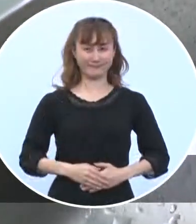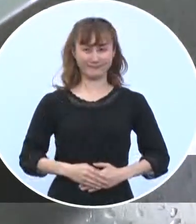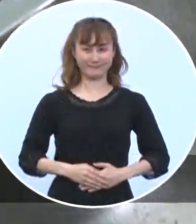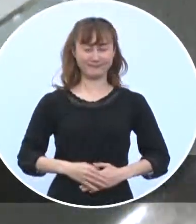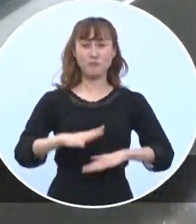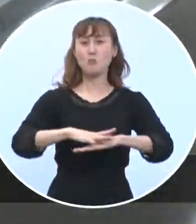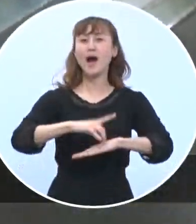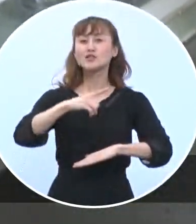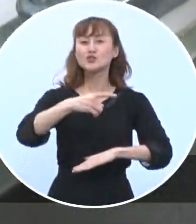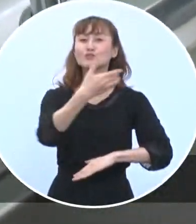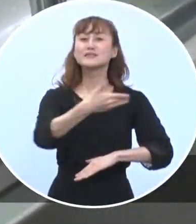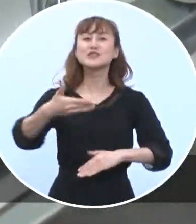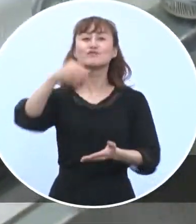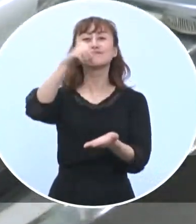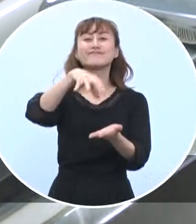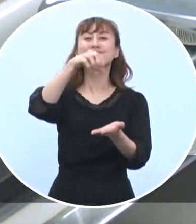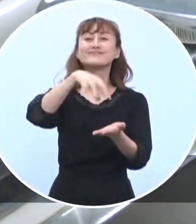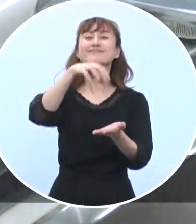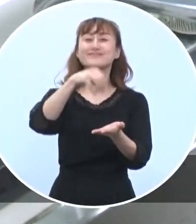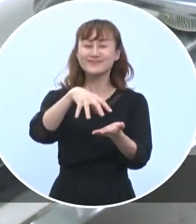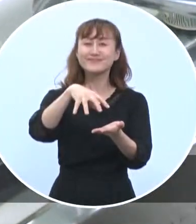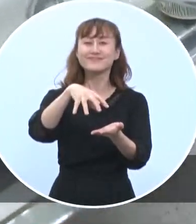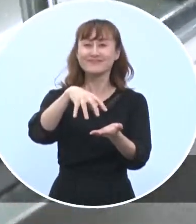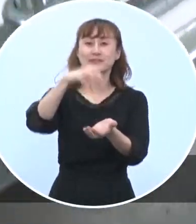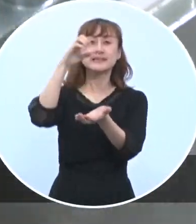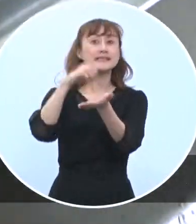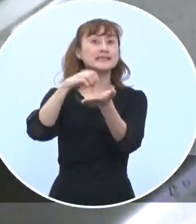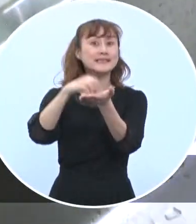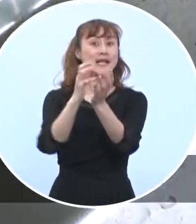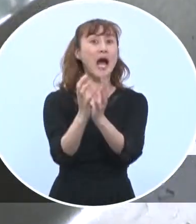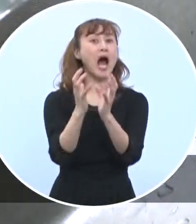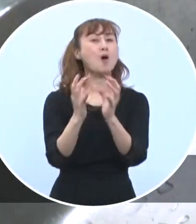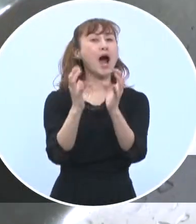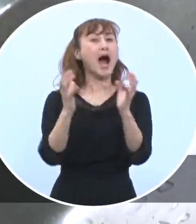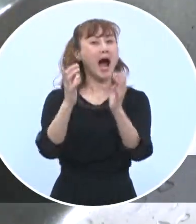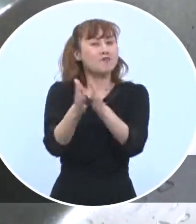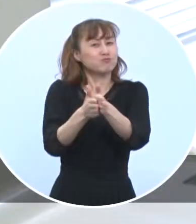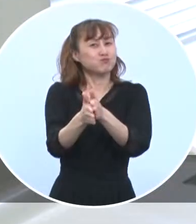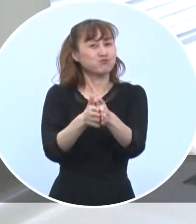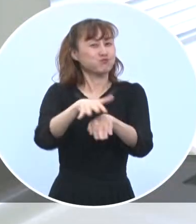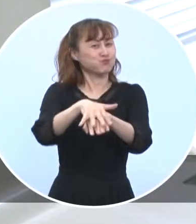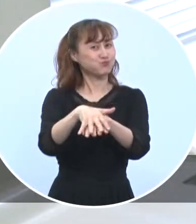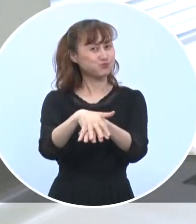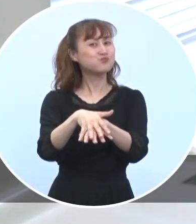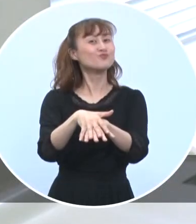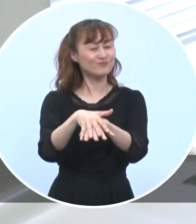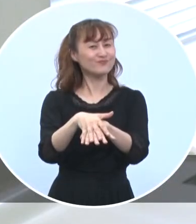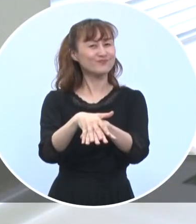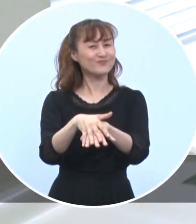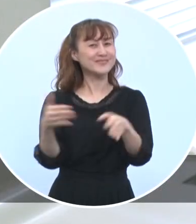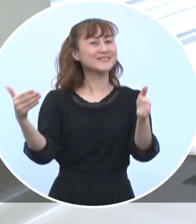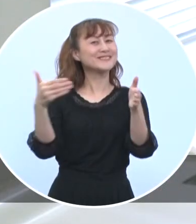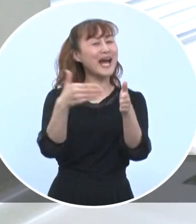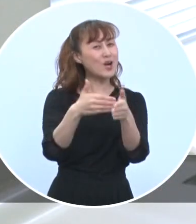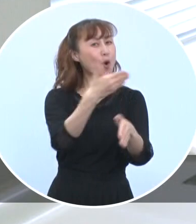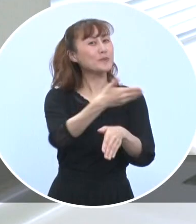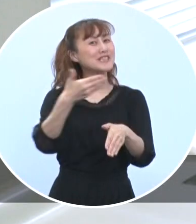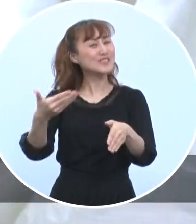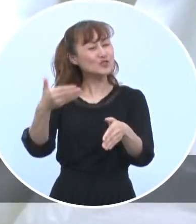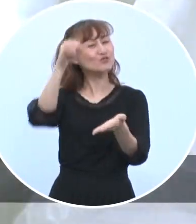らすでしょ。たっぷり泡をつけてこする。流した